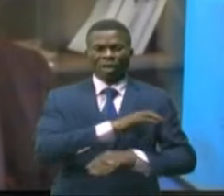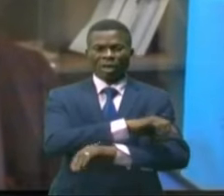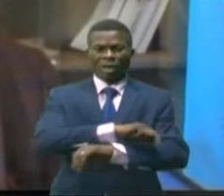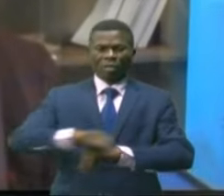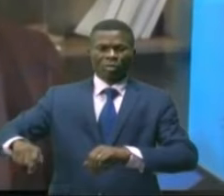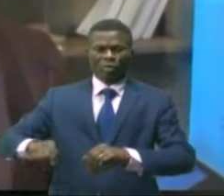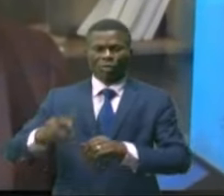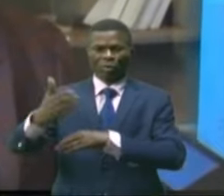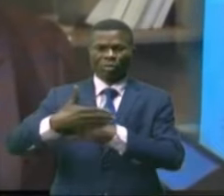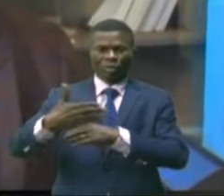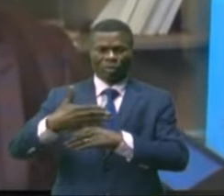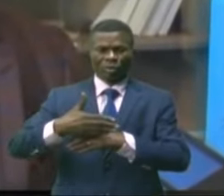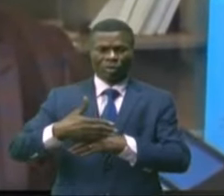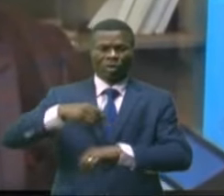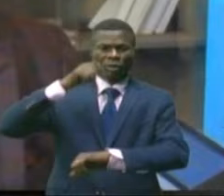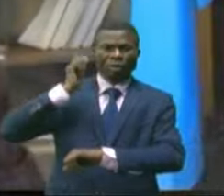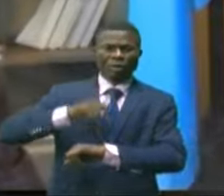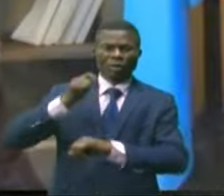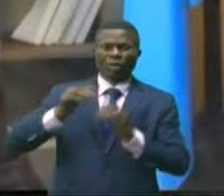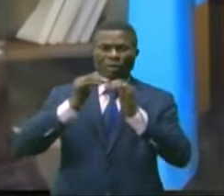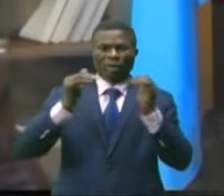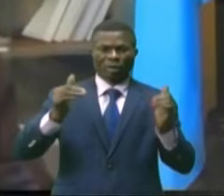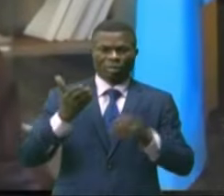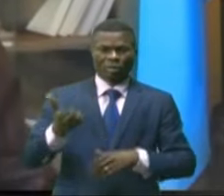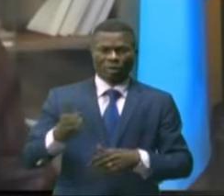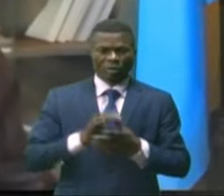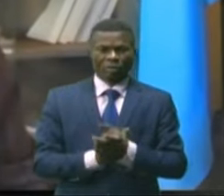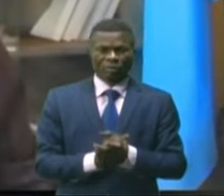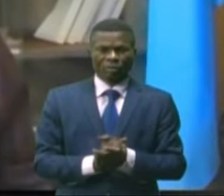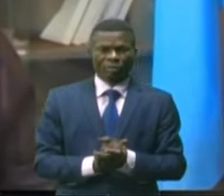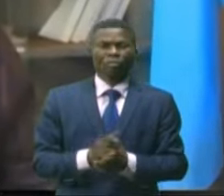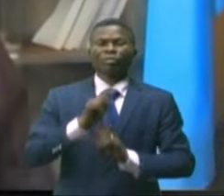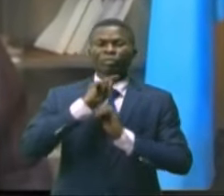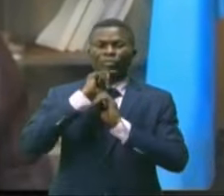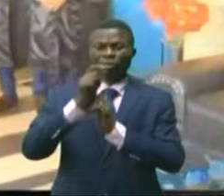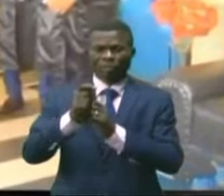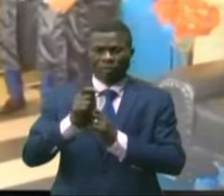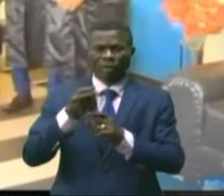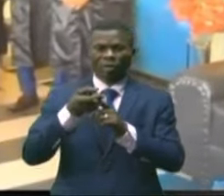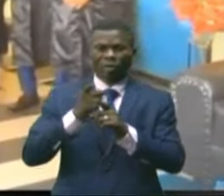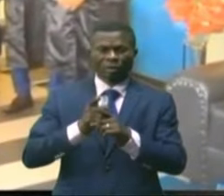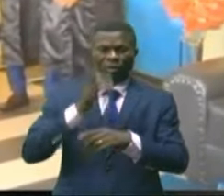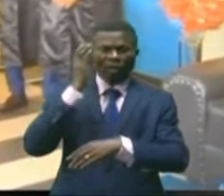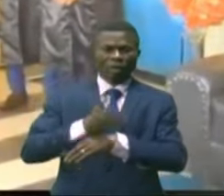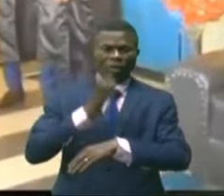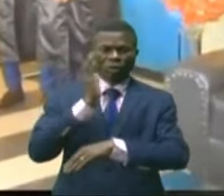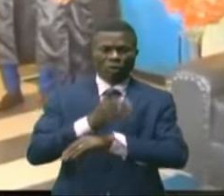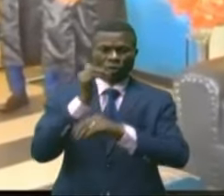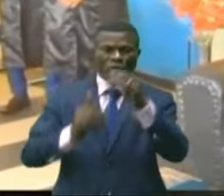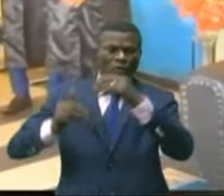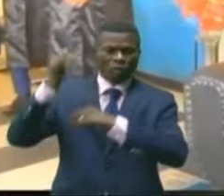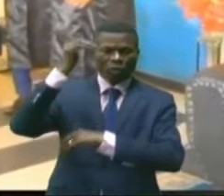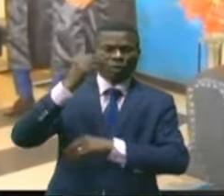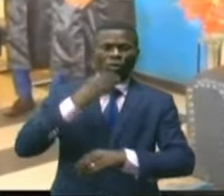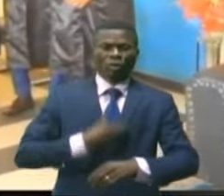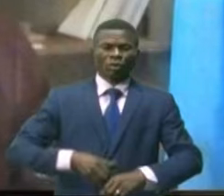près les tribunaux de paix. Ces dossiers sont envoyés par le Conseil supérieur de la